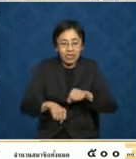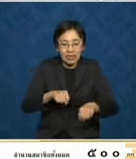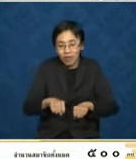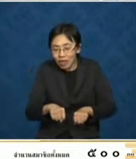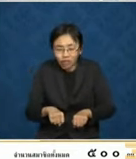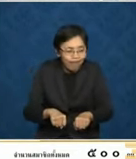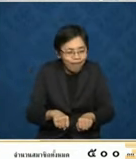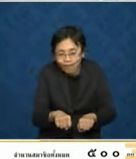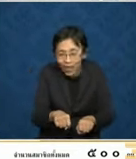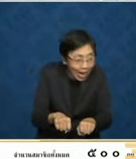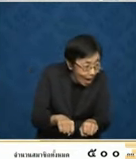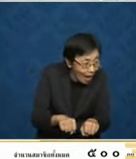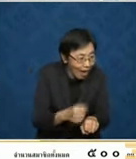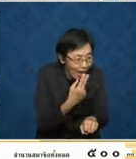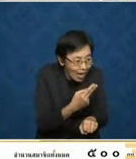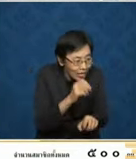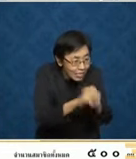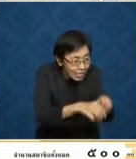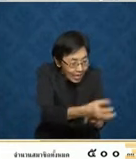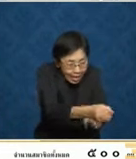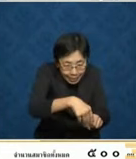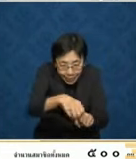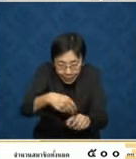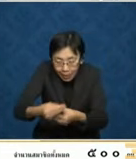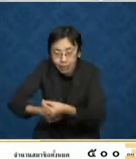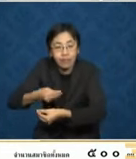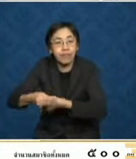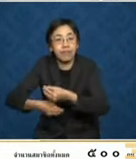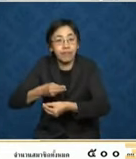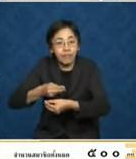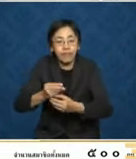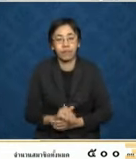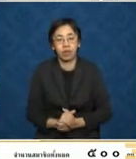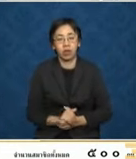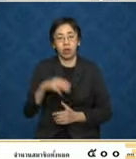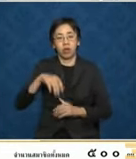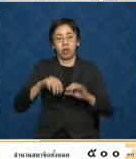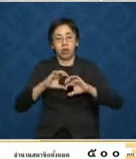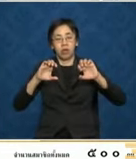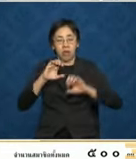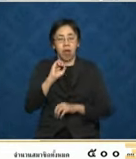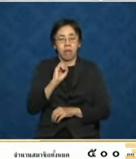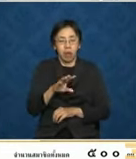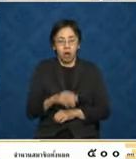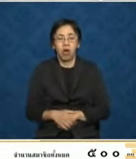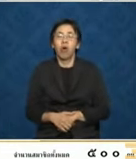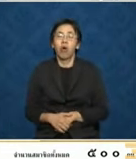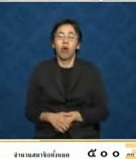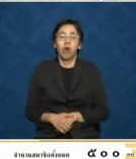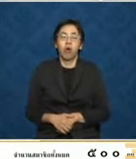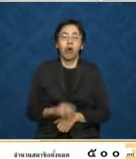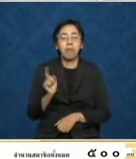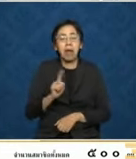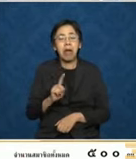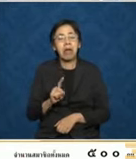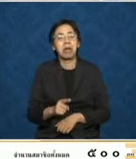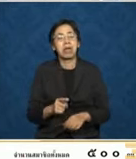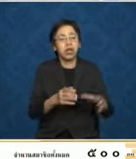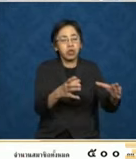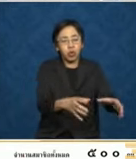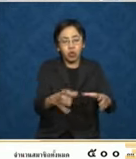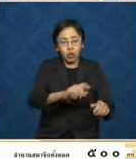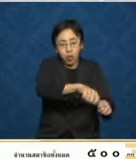มีการคัดแยกขยะแต่ก่อนที่จะได้มาซึ่งขยะเนี่ยนะครับหน่วยราชการก็บอกว่าซาเล้งเราเนี่ยไปฉีกถุงน